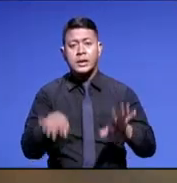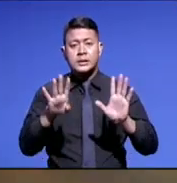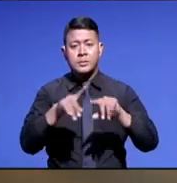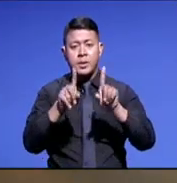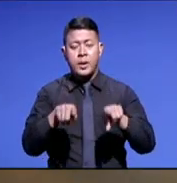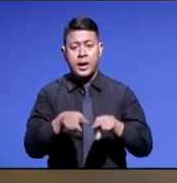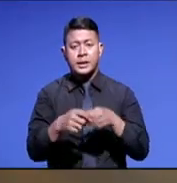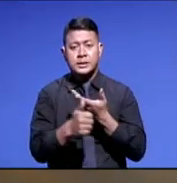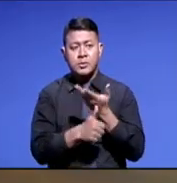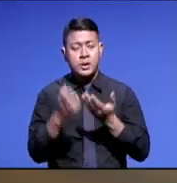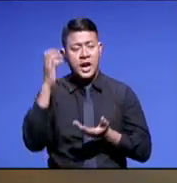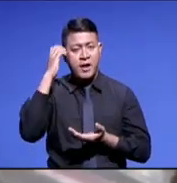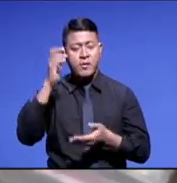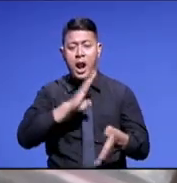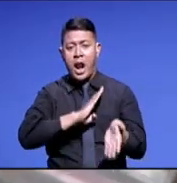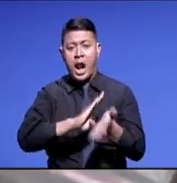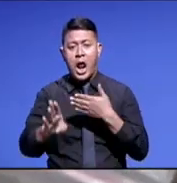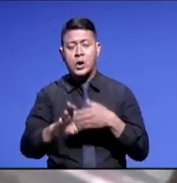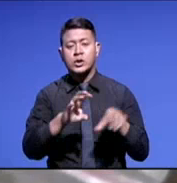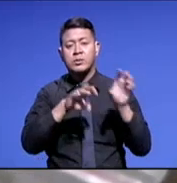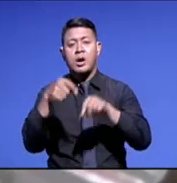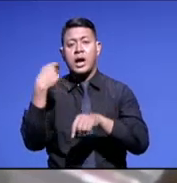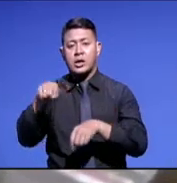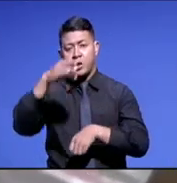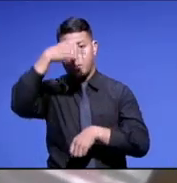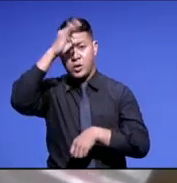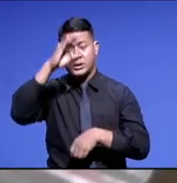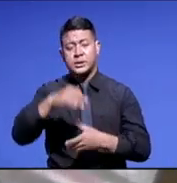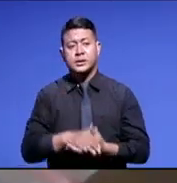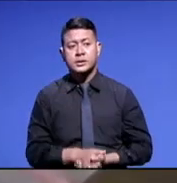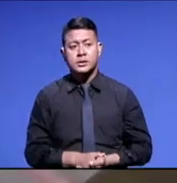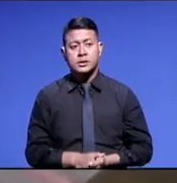dan 1 buah ponsel langsung dibawa ke kantor polisi. Tim Liputan Trans 7.